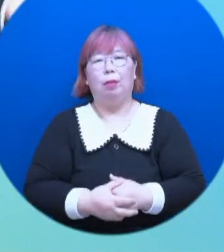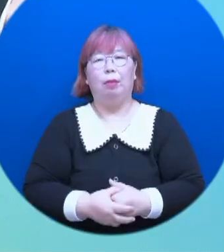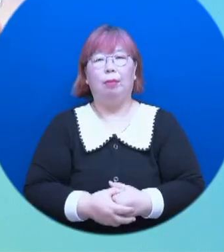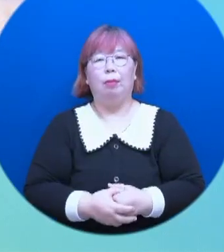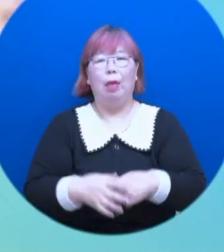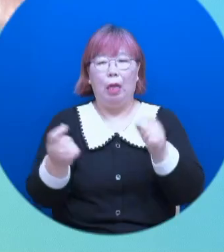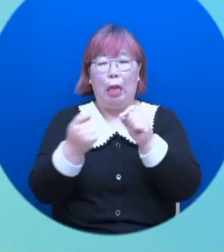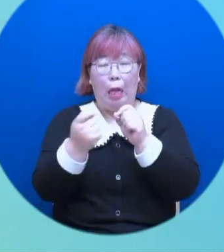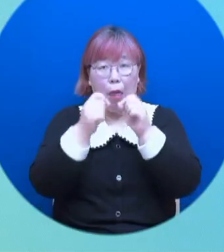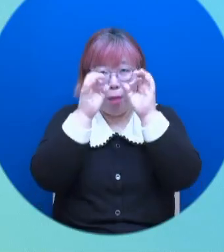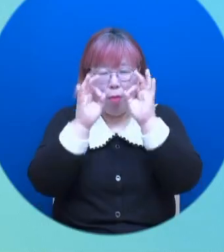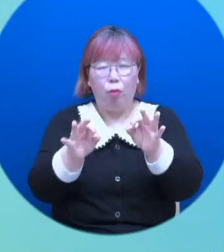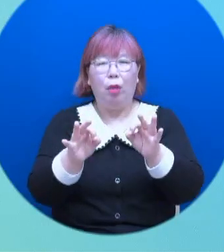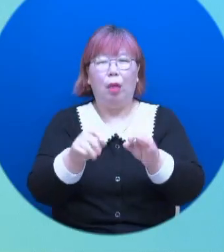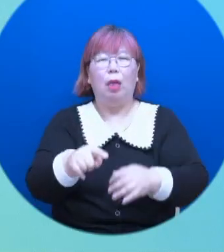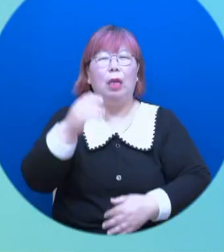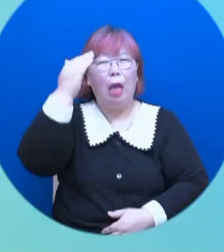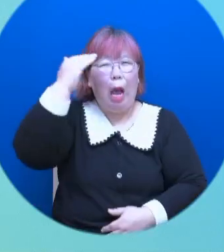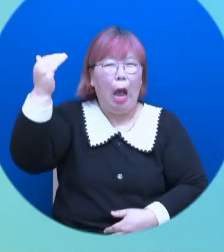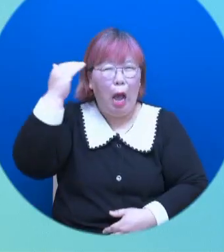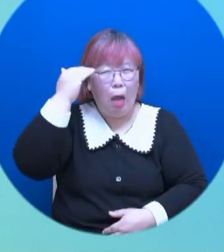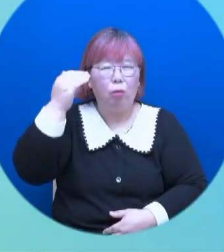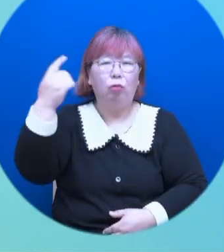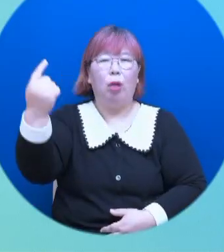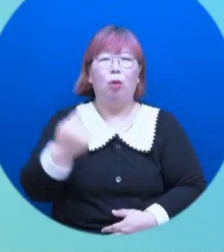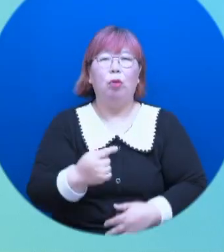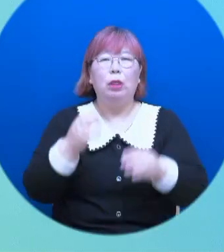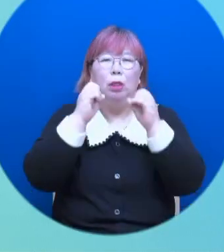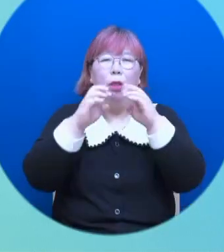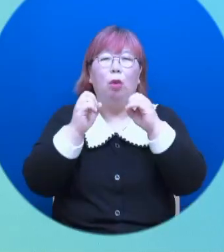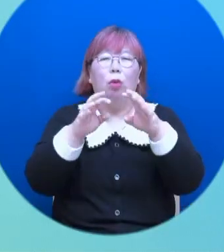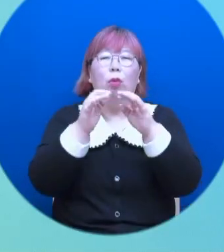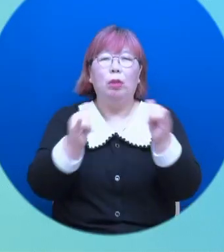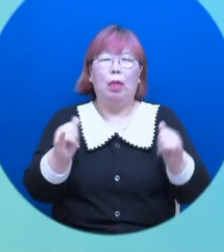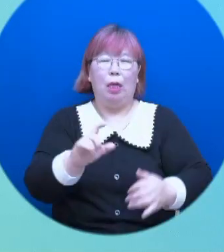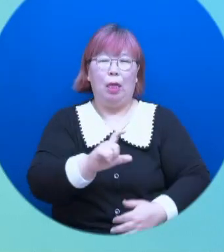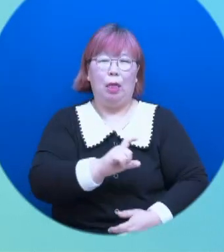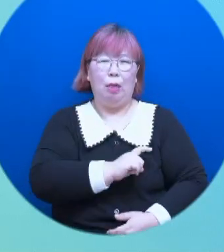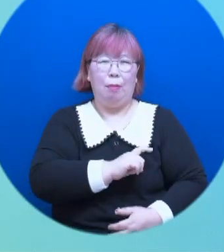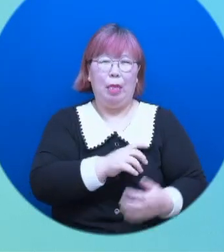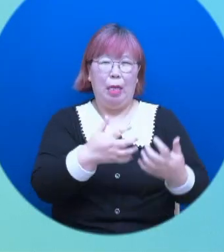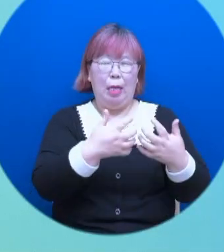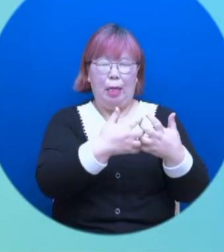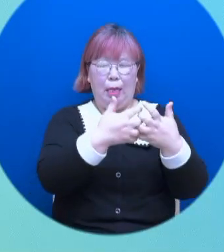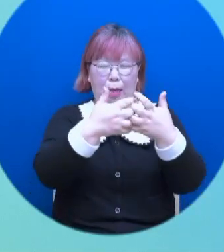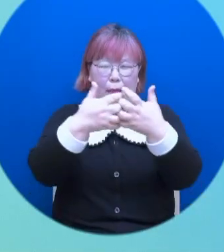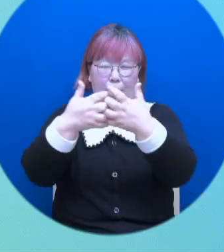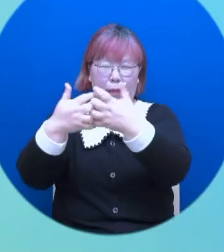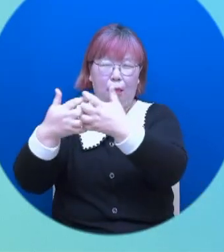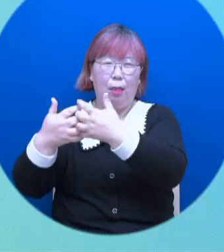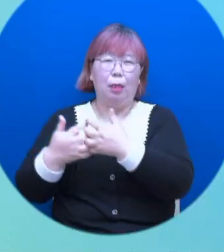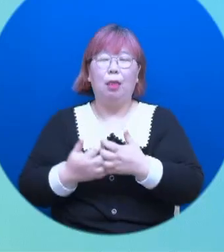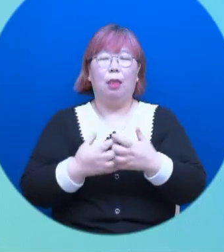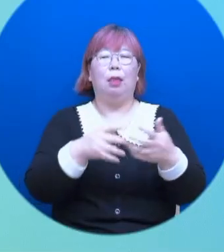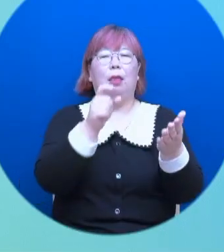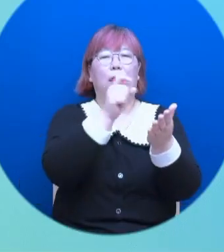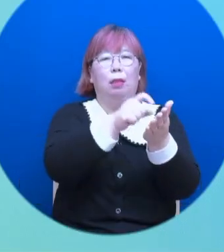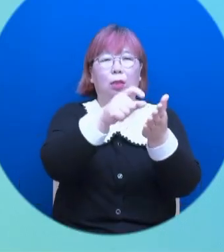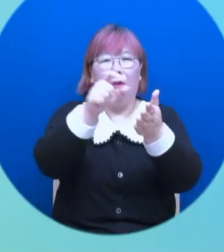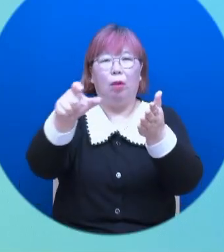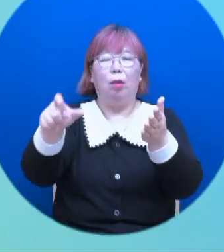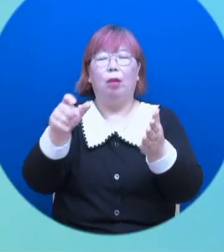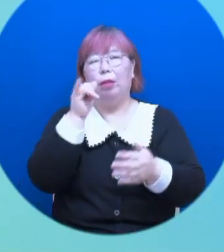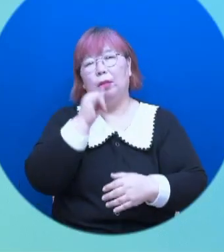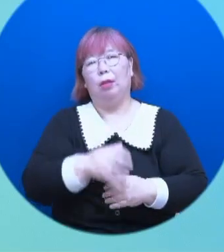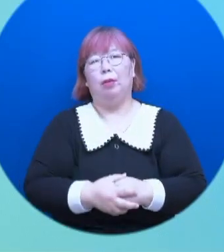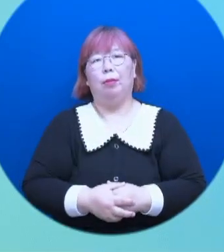우리 한국 땅에 오신 선교사님들의 이름이 빼곡히 적혀 있는 거예요. 가득